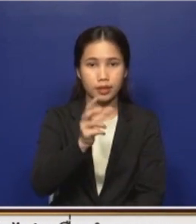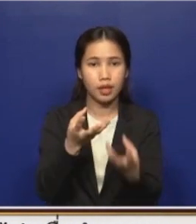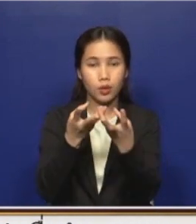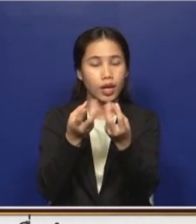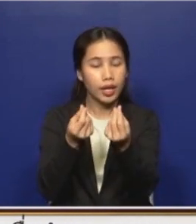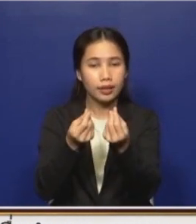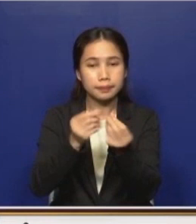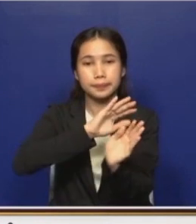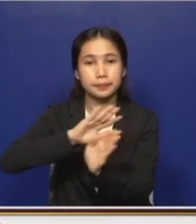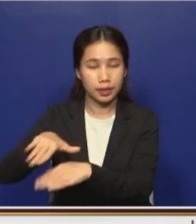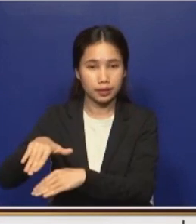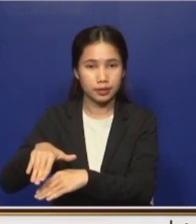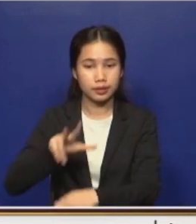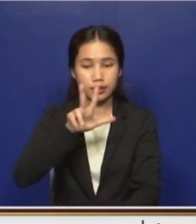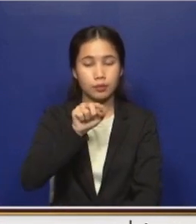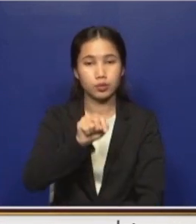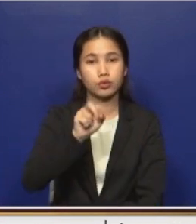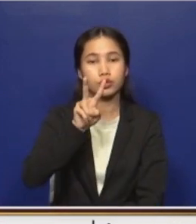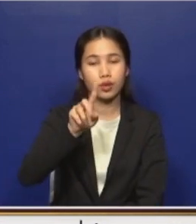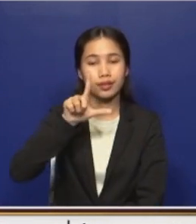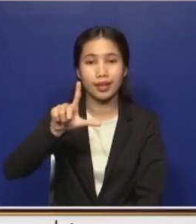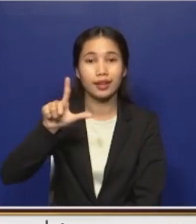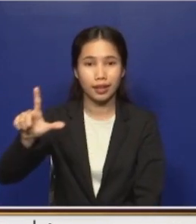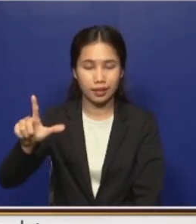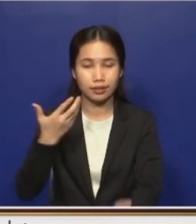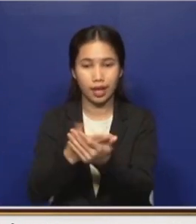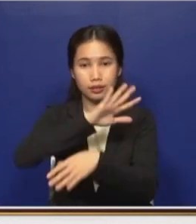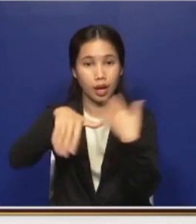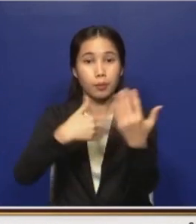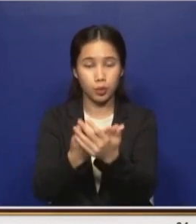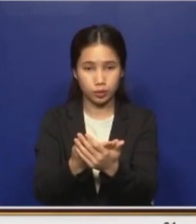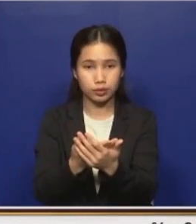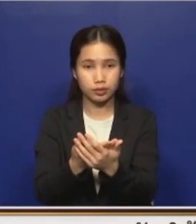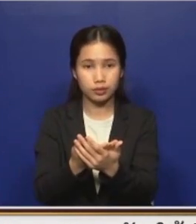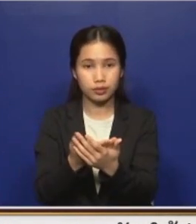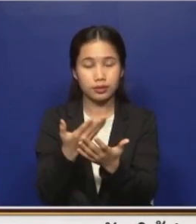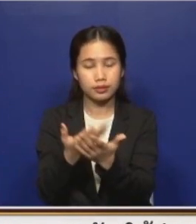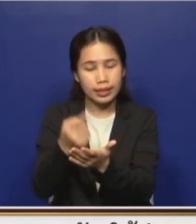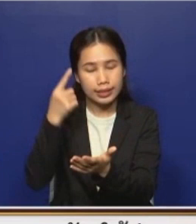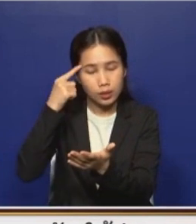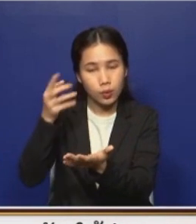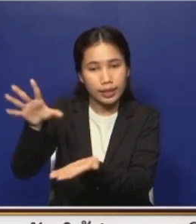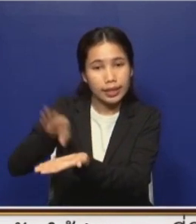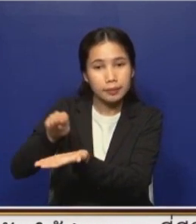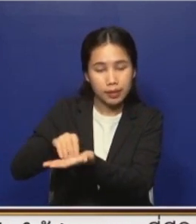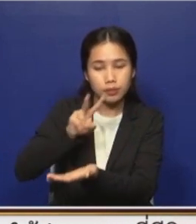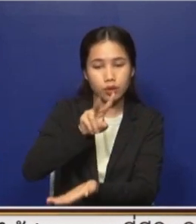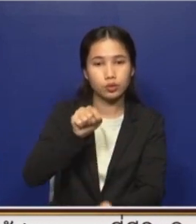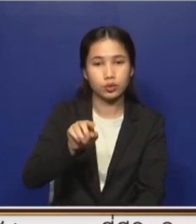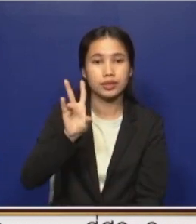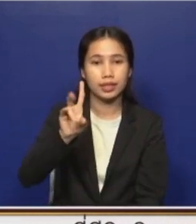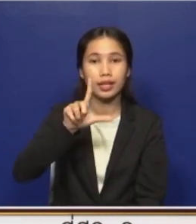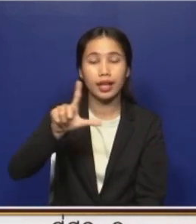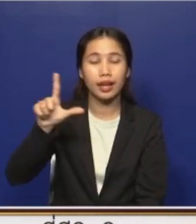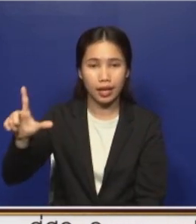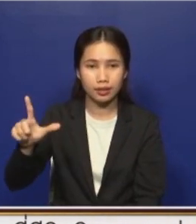ท่านจำคำเตือนผมได้ไหมครับและหลายคนทักทวงนะจัดเก็บ 2.7 ล้านล้านเป็นไปไม่ได้ฮะ